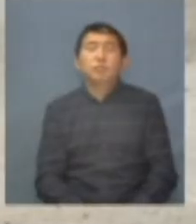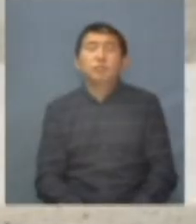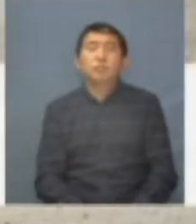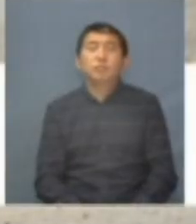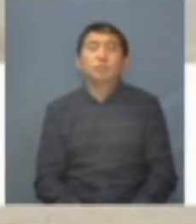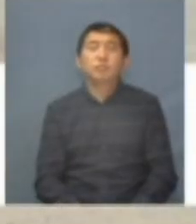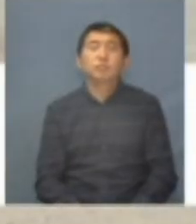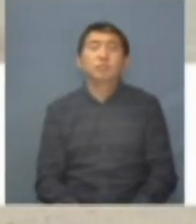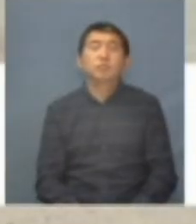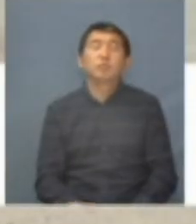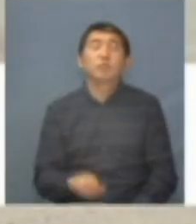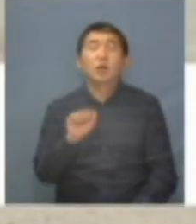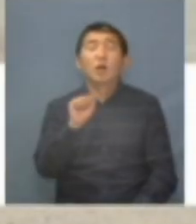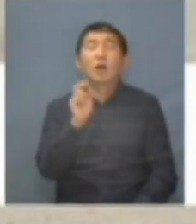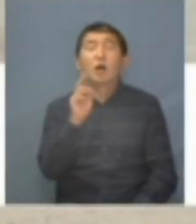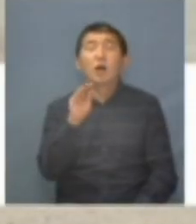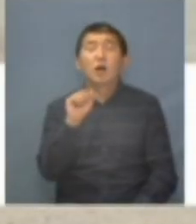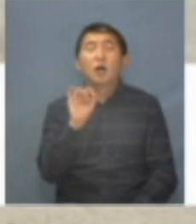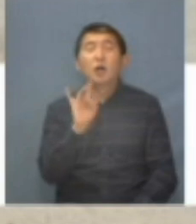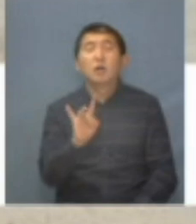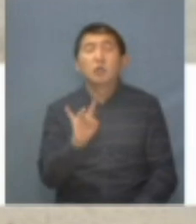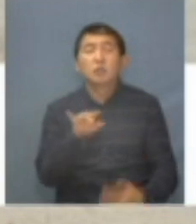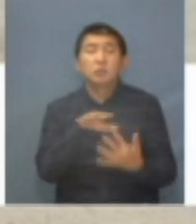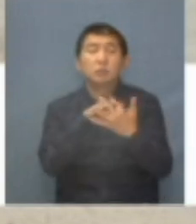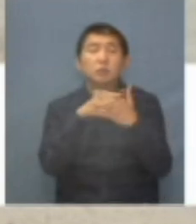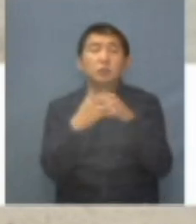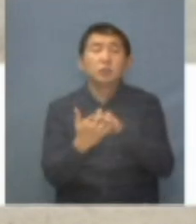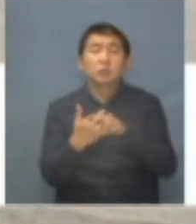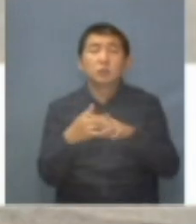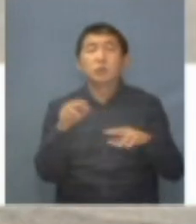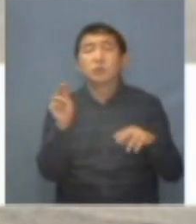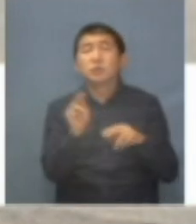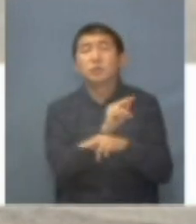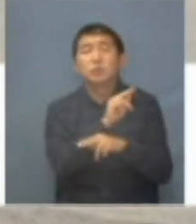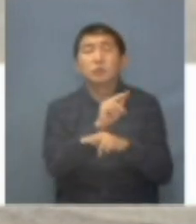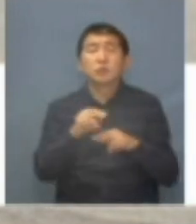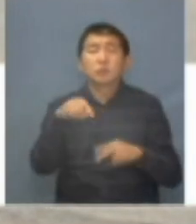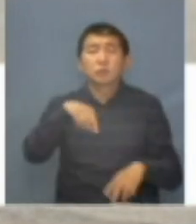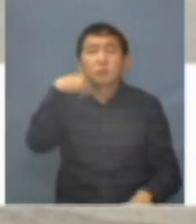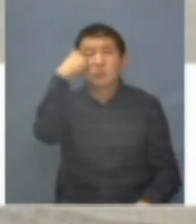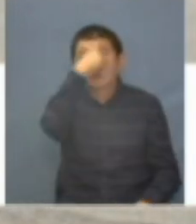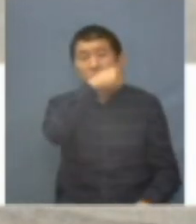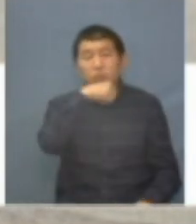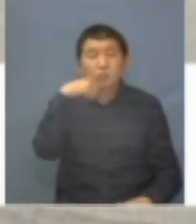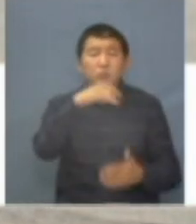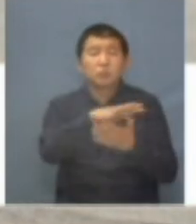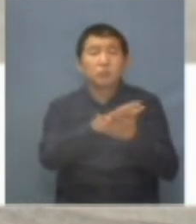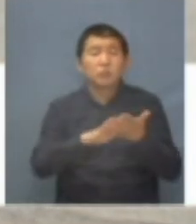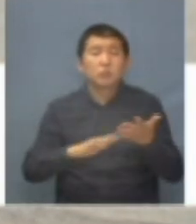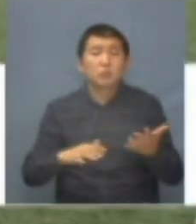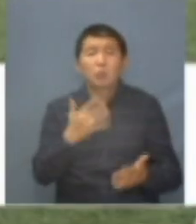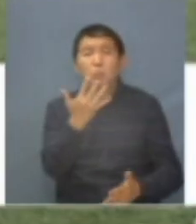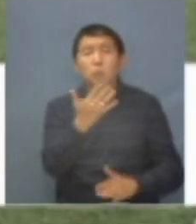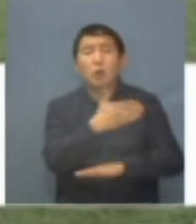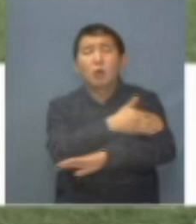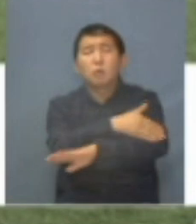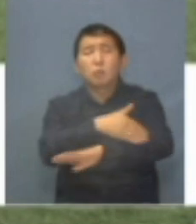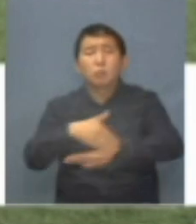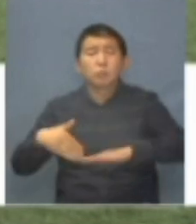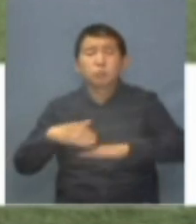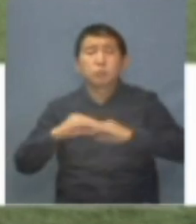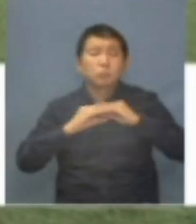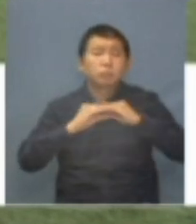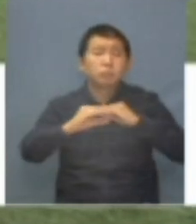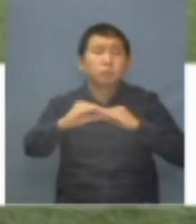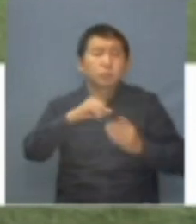Аудан орталығы Ақжар ауылын абаттандыру жұмысы биылда жалғасын тапты. Осы жылы ауданның 5 бірдей көшесіне асфальт төселеді.